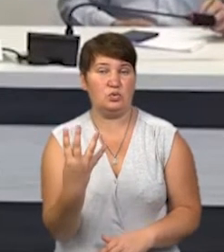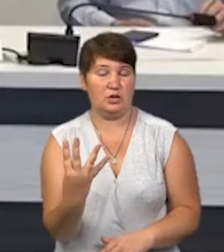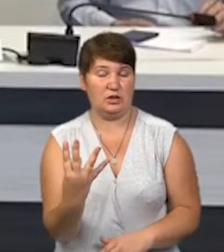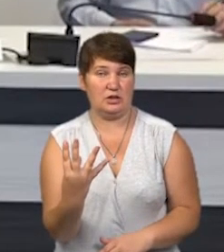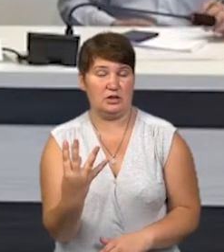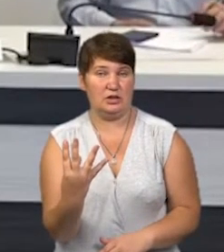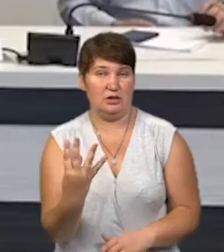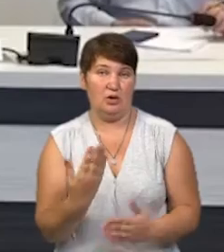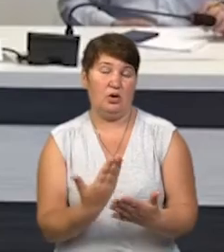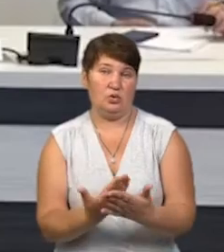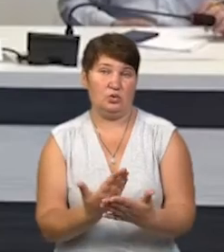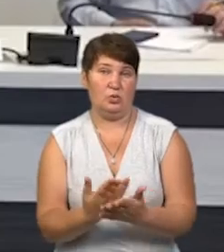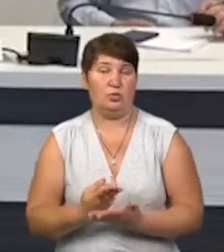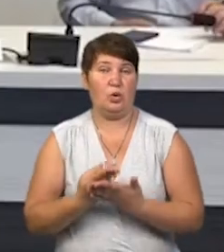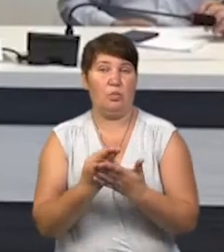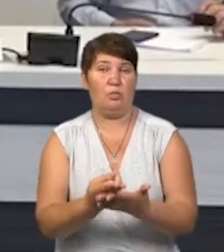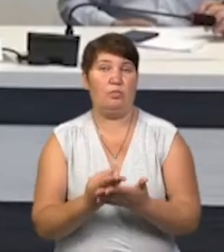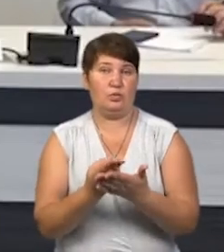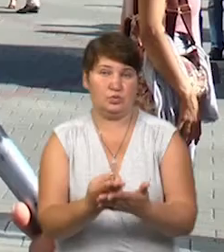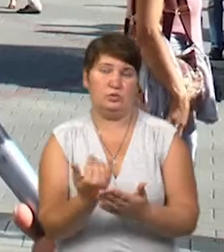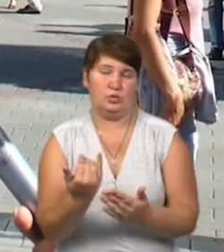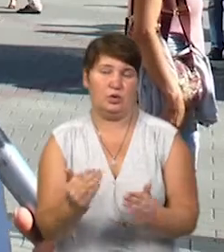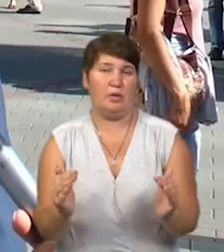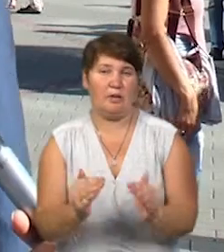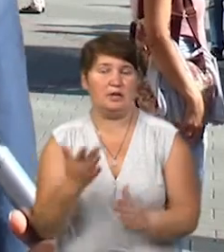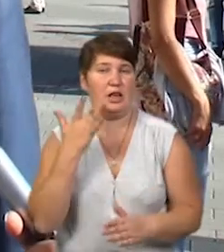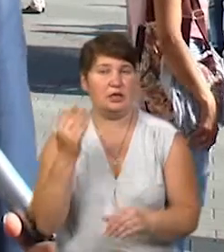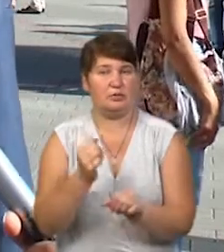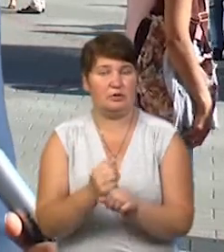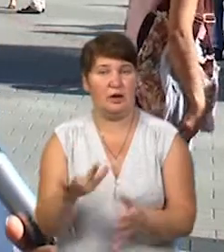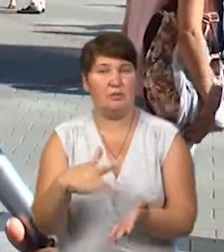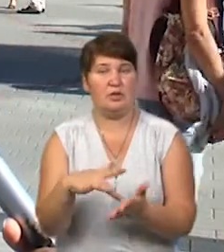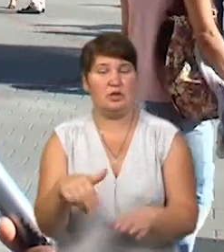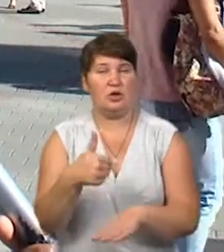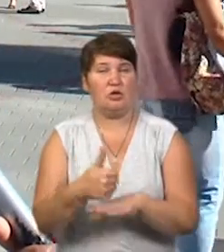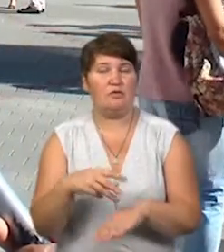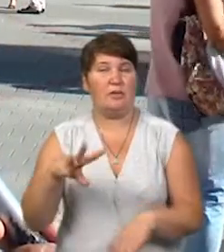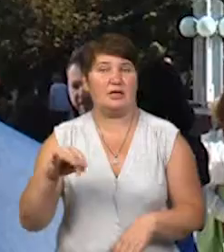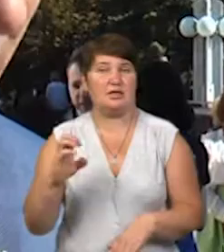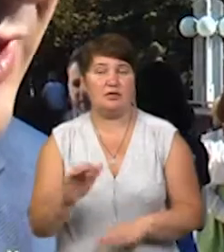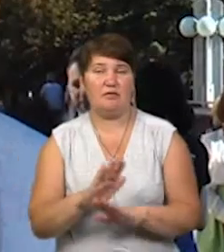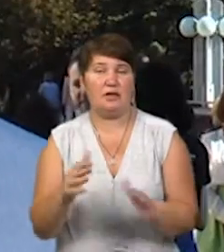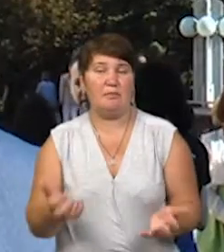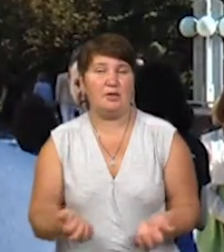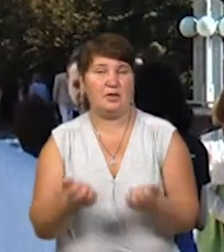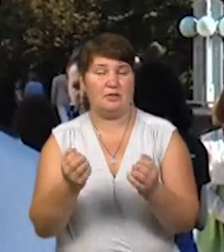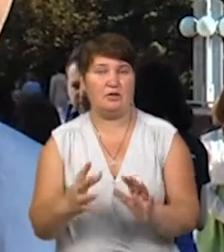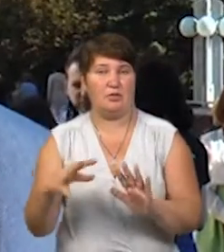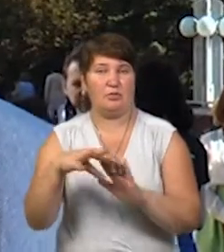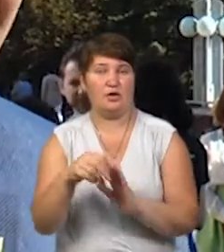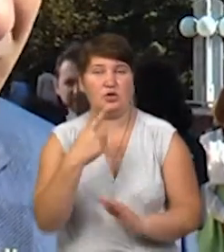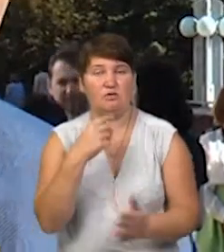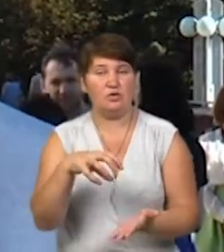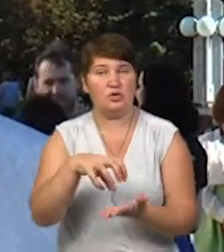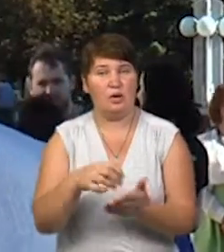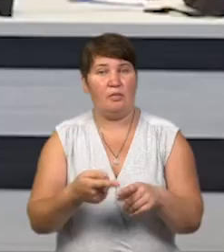214. Тобто поступлення вже зараз нам легше працювати. Міський голова Руслан Марцінків не підтримує запровадження червоної зони. Проте під